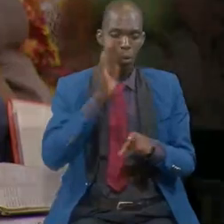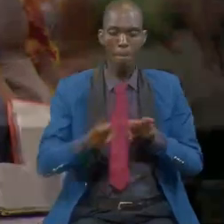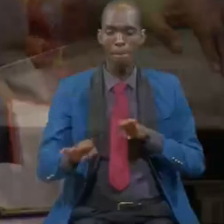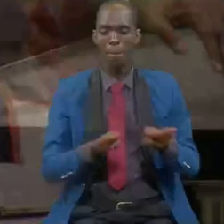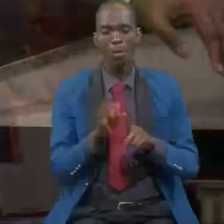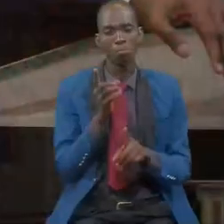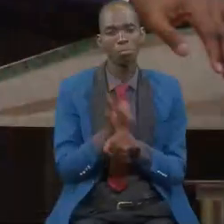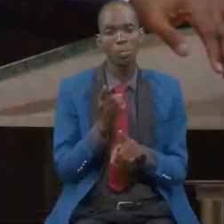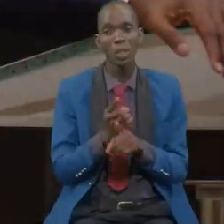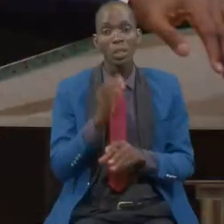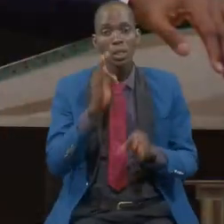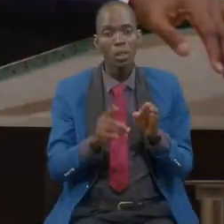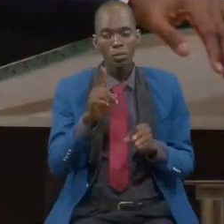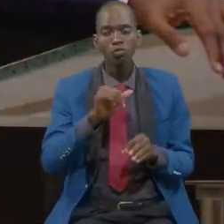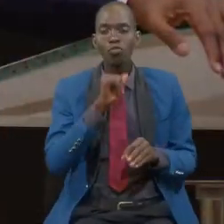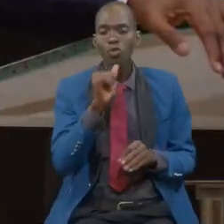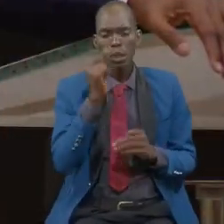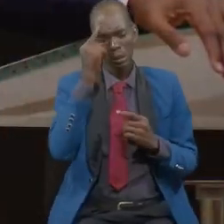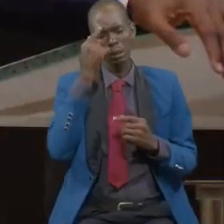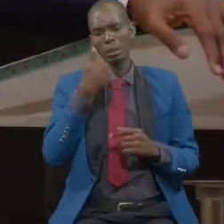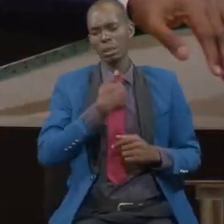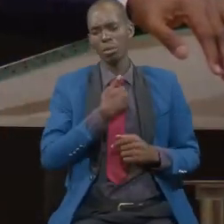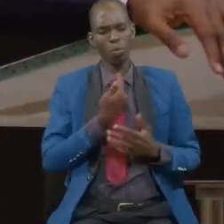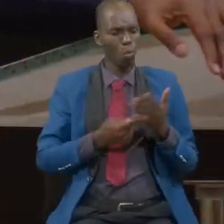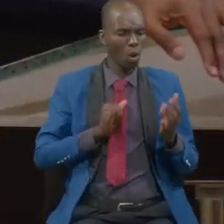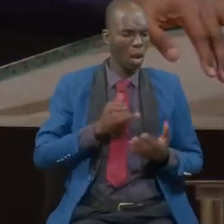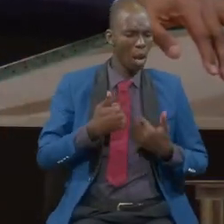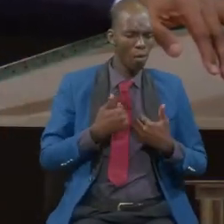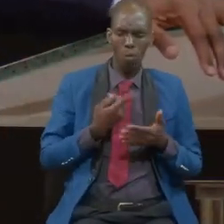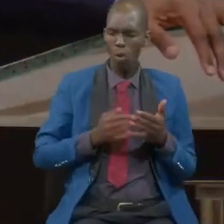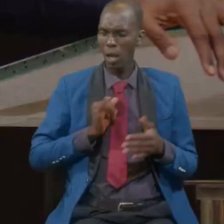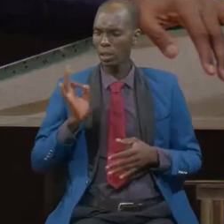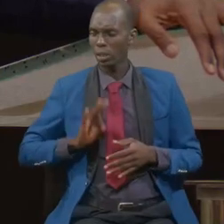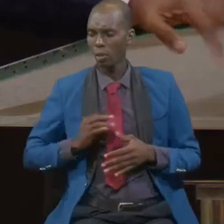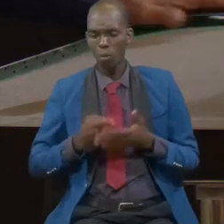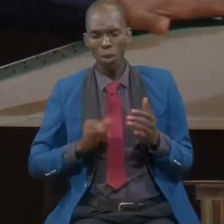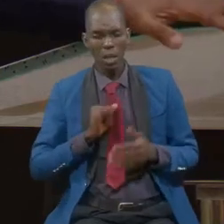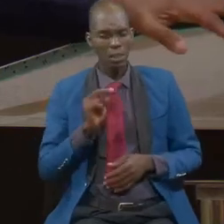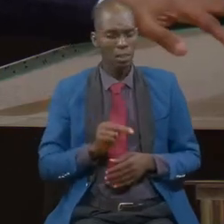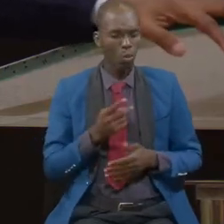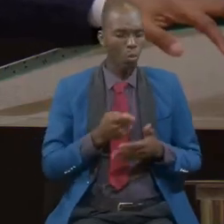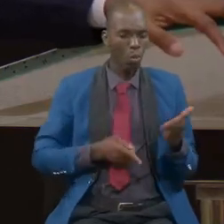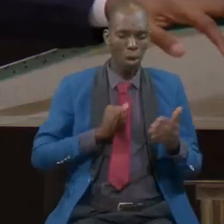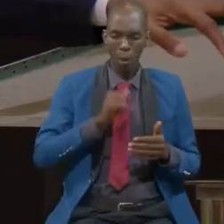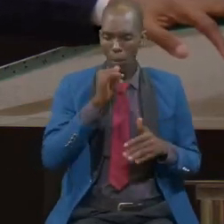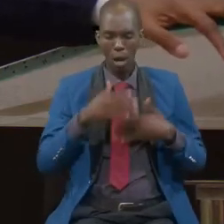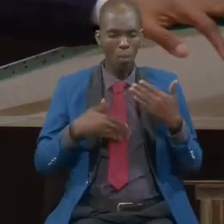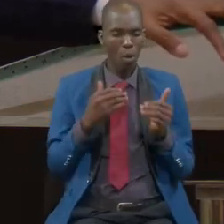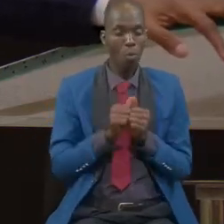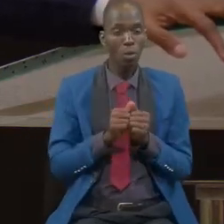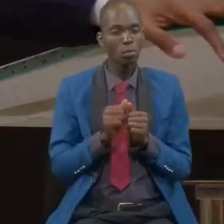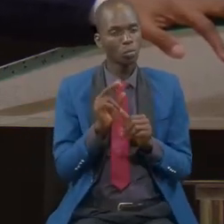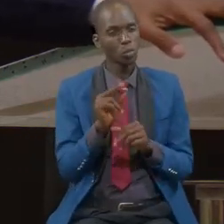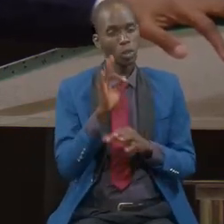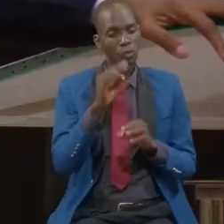vous pensez bien, vous ne pensez pas de moi-même. Moi-même, qu'est-ce que j'ai? Qu'est-ce que je vais gagner? Qu'est-ce qui cause ma joie? Si